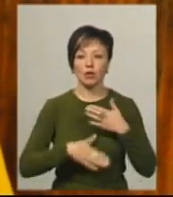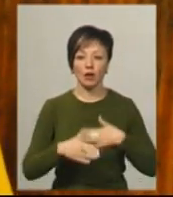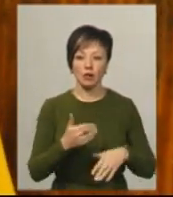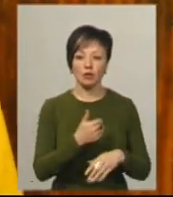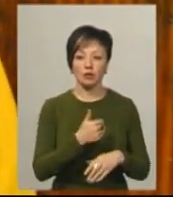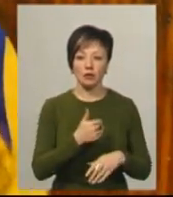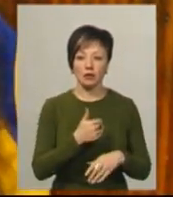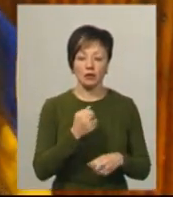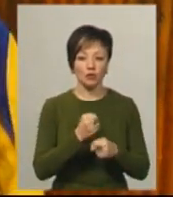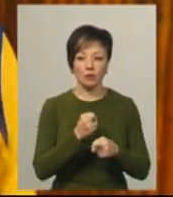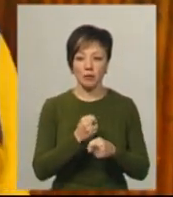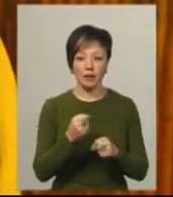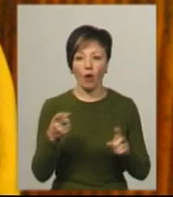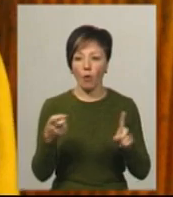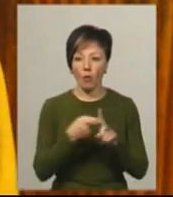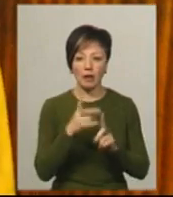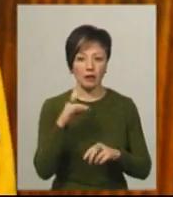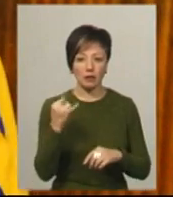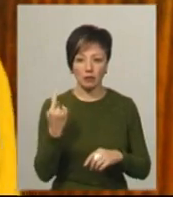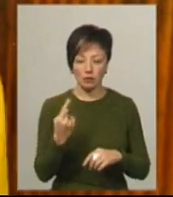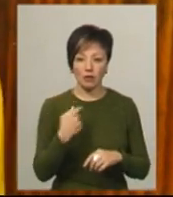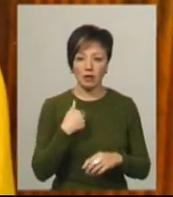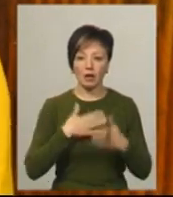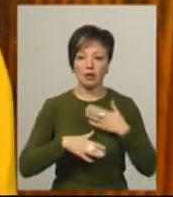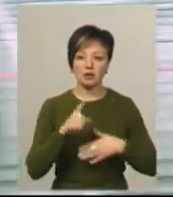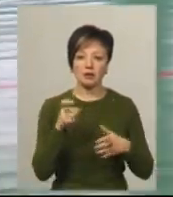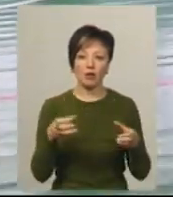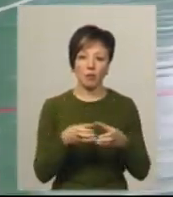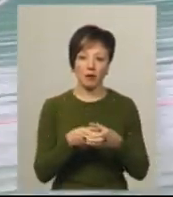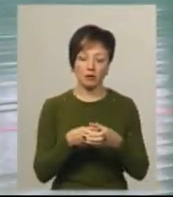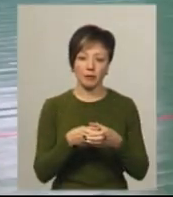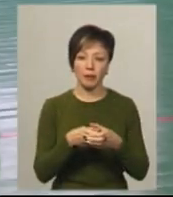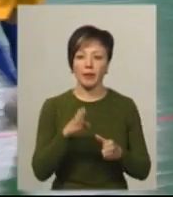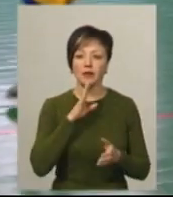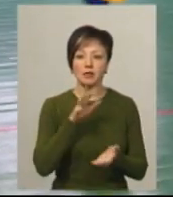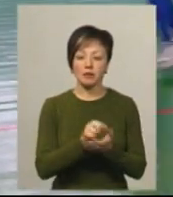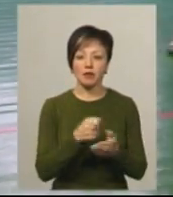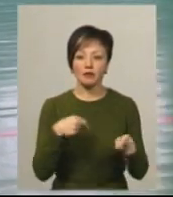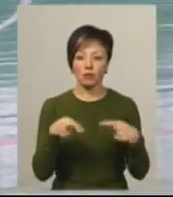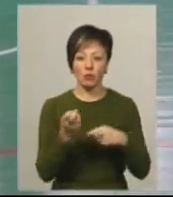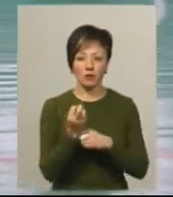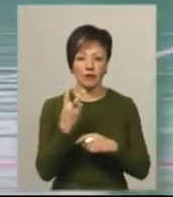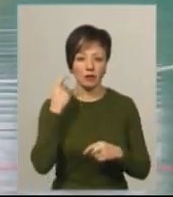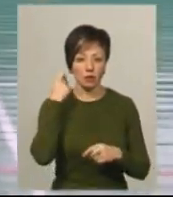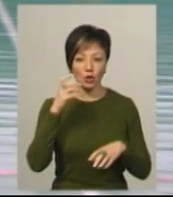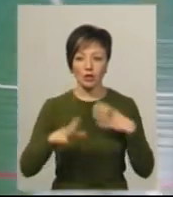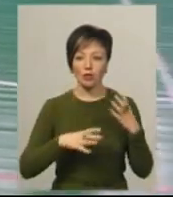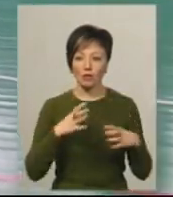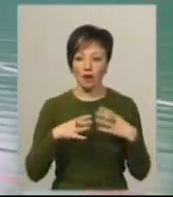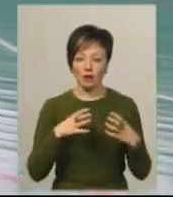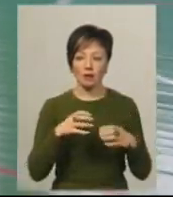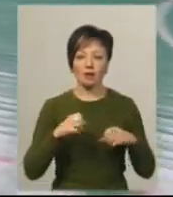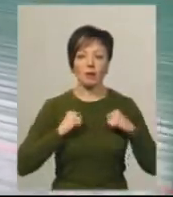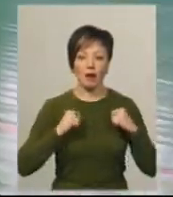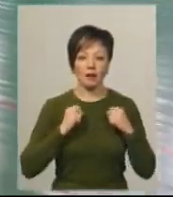хоч я не забила ні одного гола, але я радію за команду. Дівчина займається футболом з 12 років. Тренувань, каже, намагається